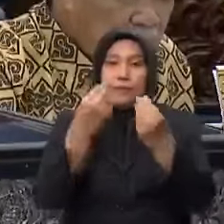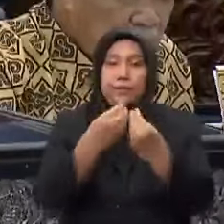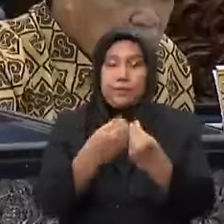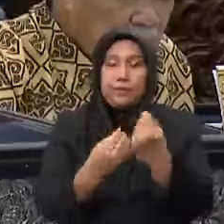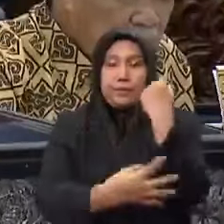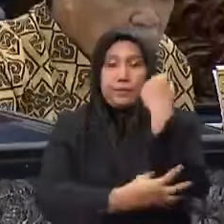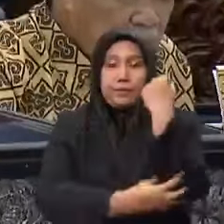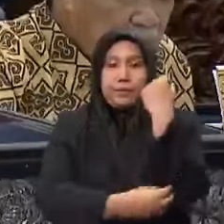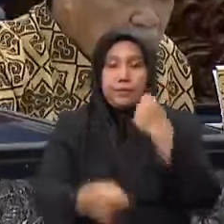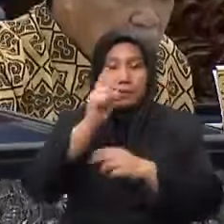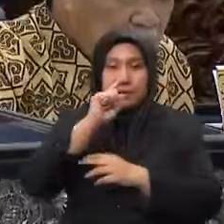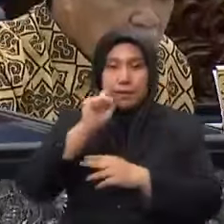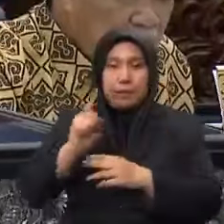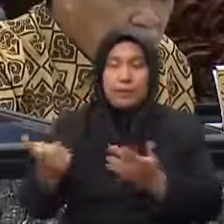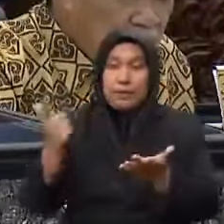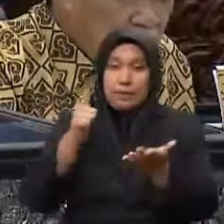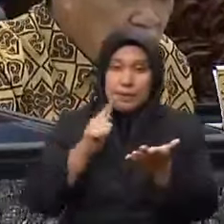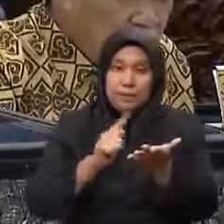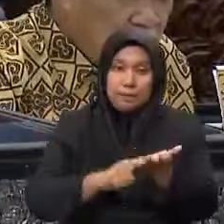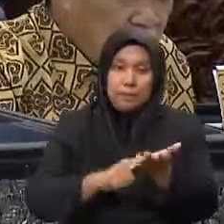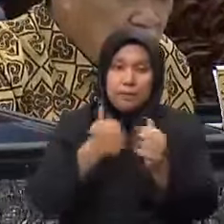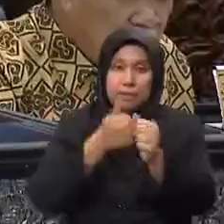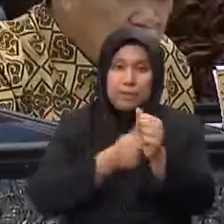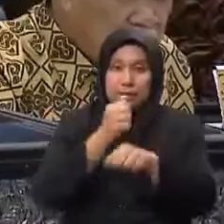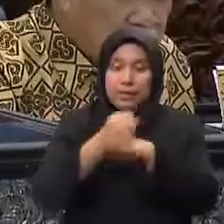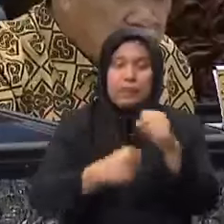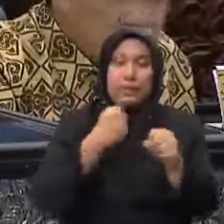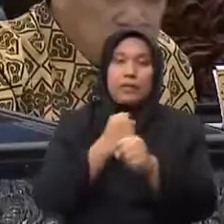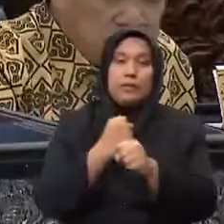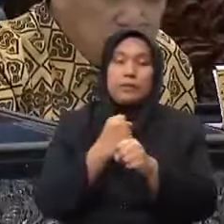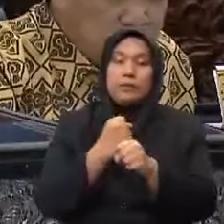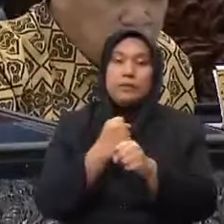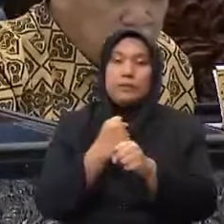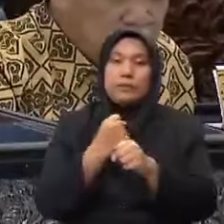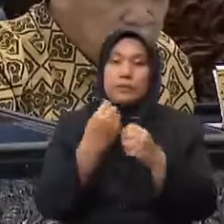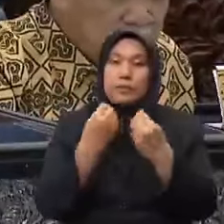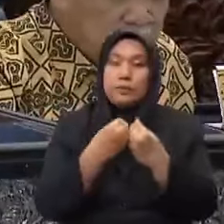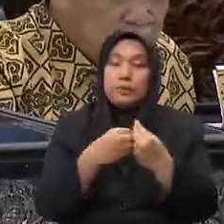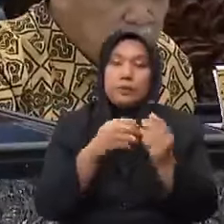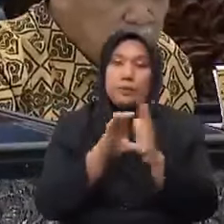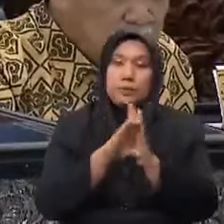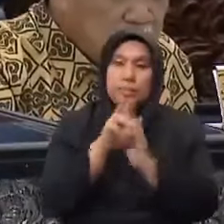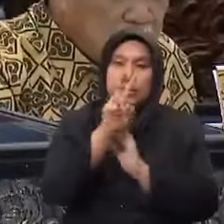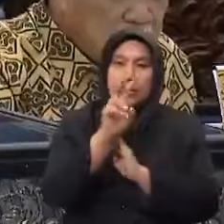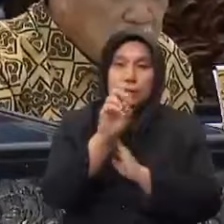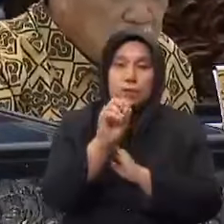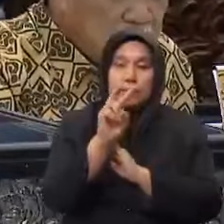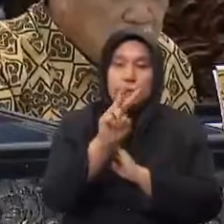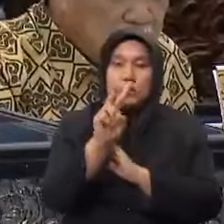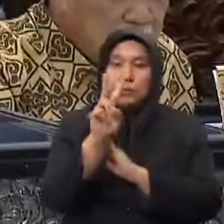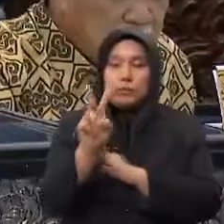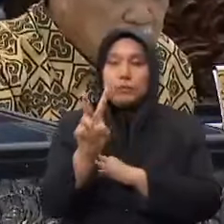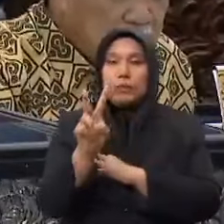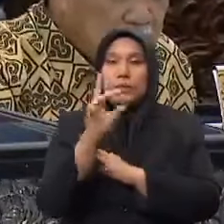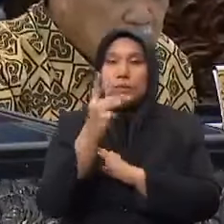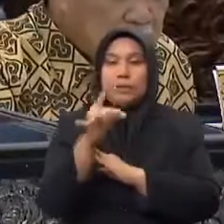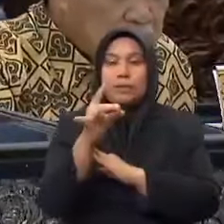yang dilaporkan setiap tahun itu sejumlah contohnya untuk tahun 2022